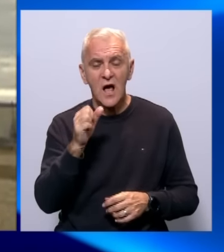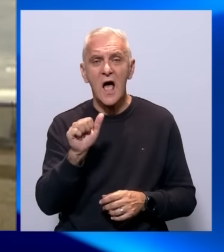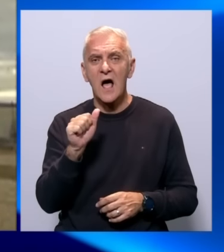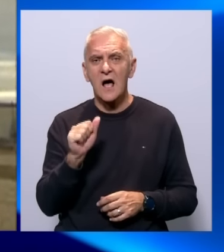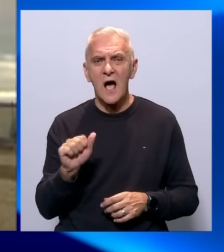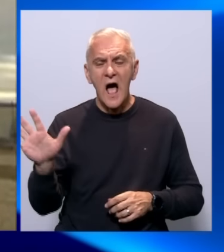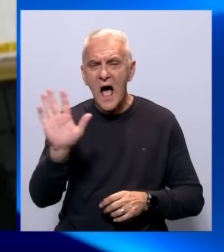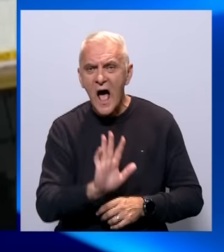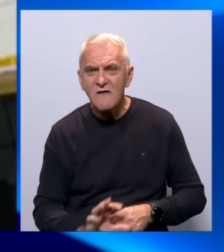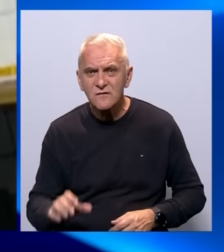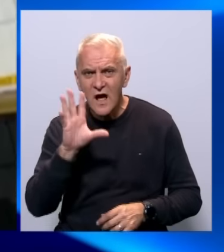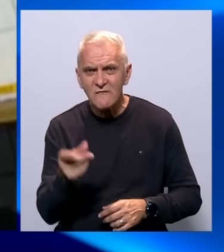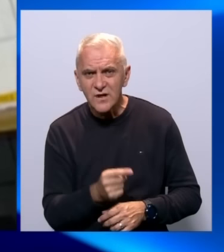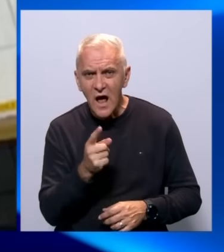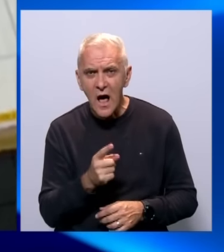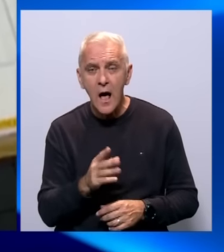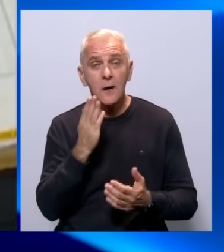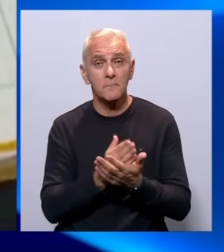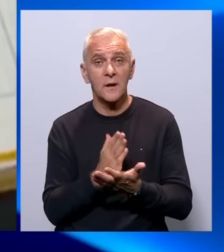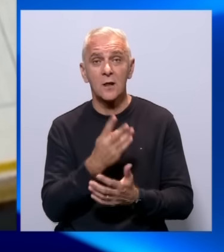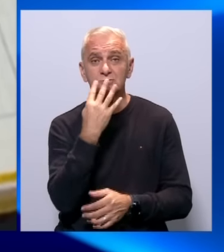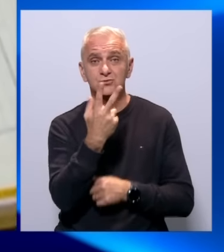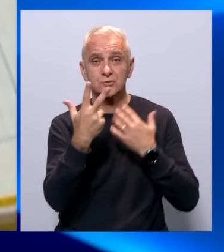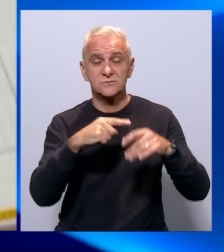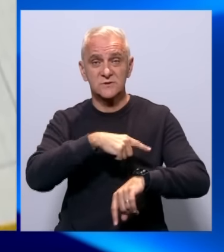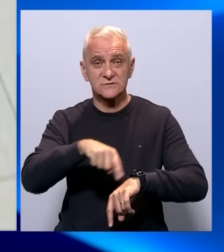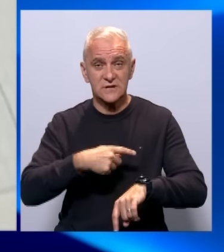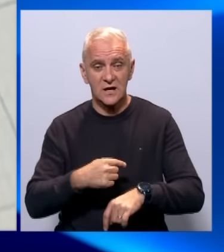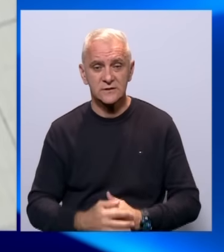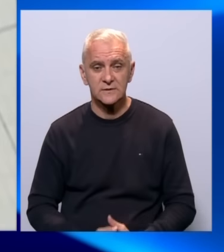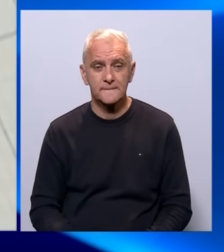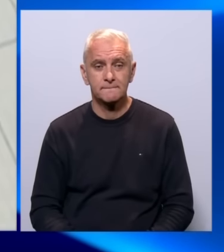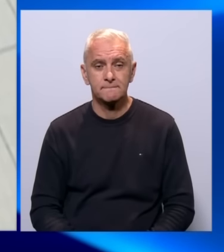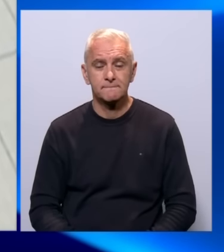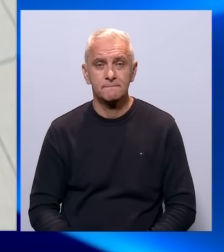zemalja koji su učestvovali u 48-satnom hakatonu.